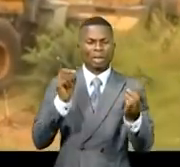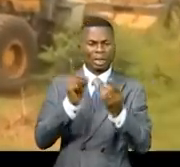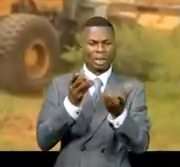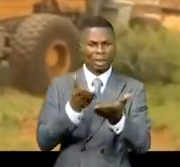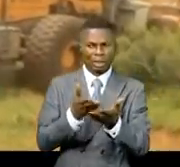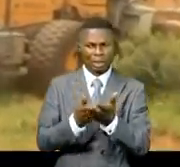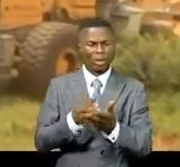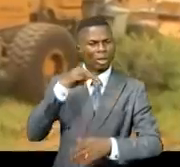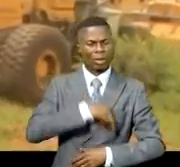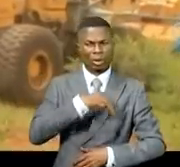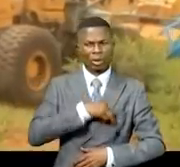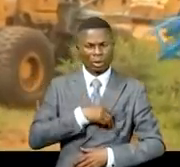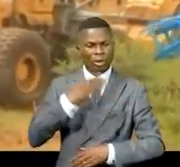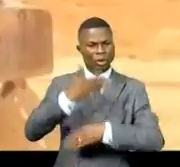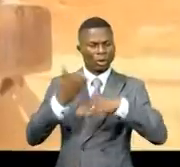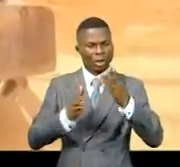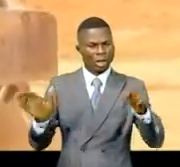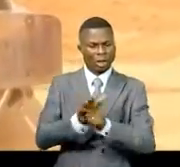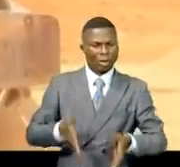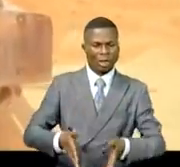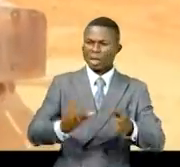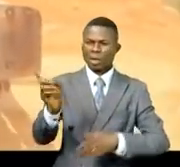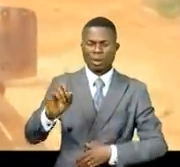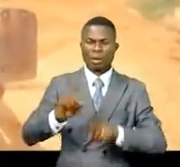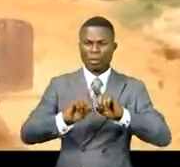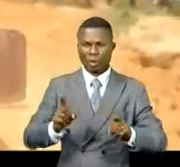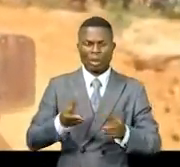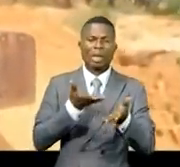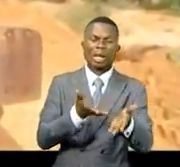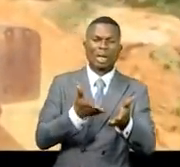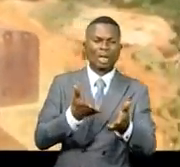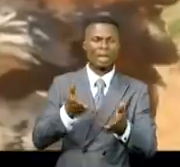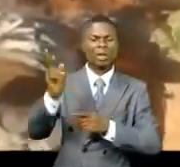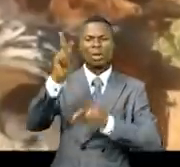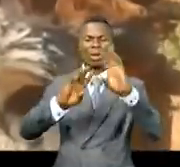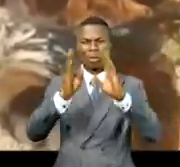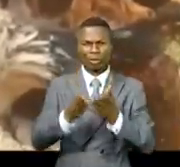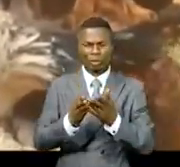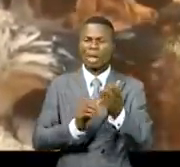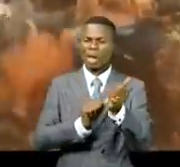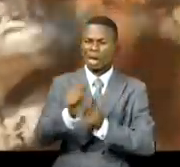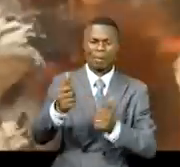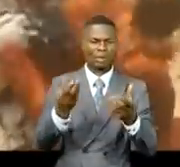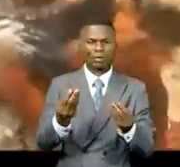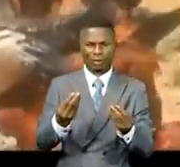pas la mission de réhabiliter complètement la route, mais aide seulement la population à accéder facilement à la ville de